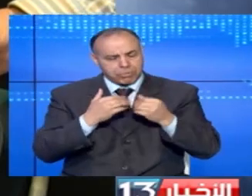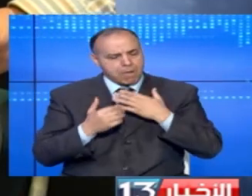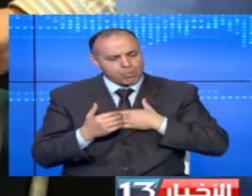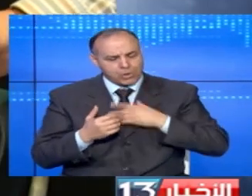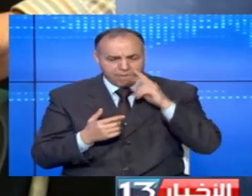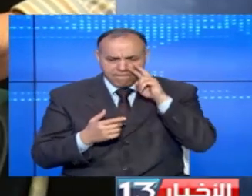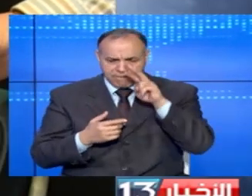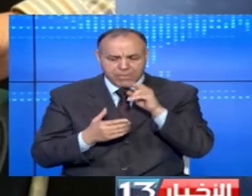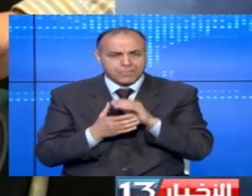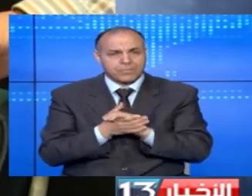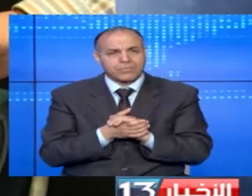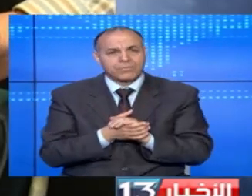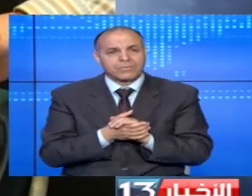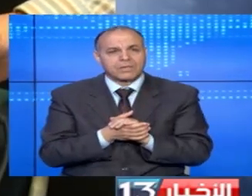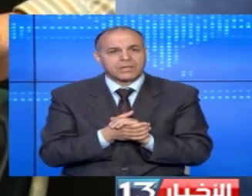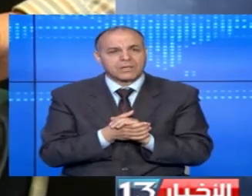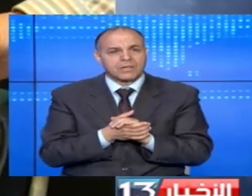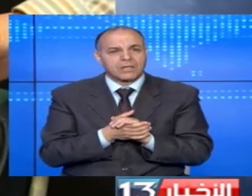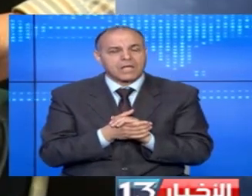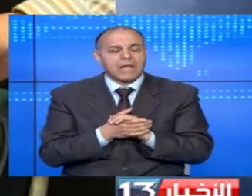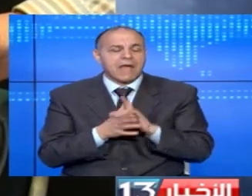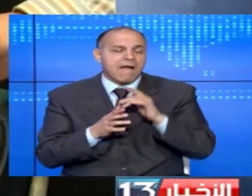اللي اللي